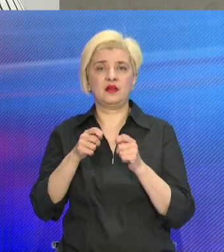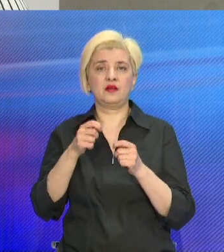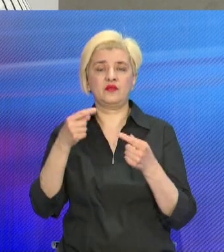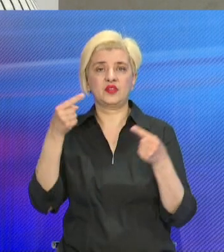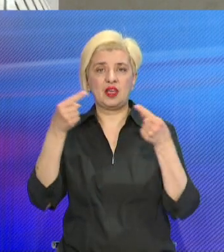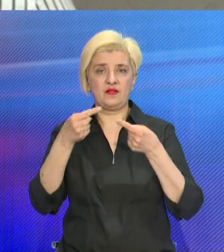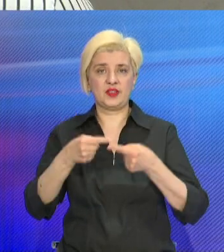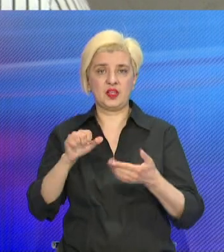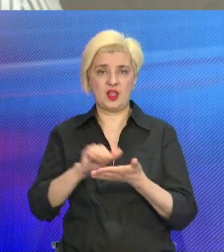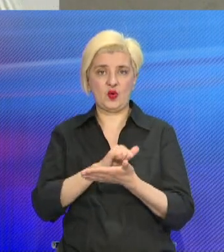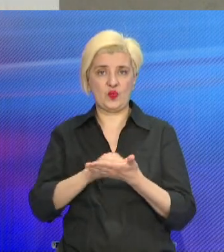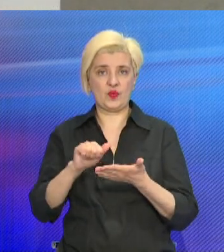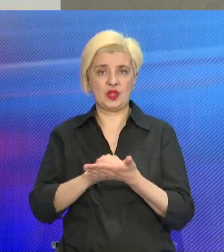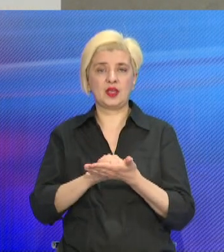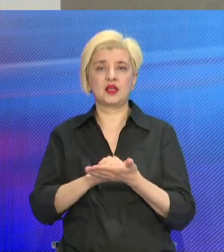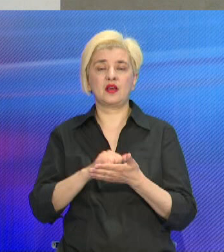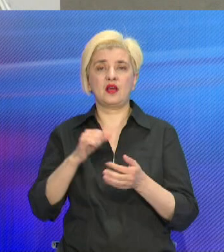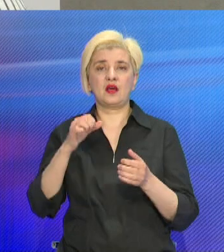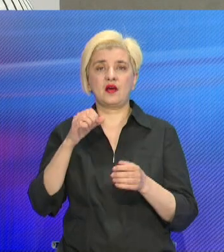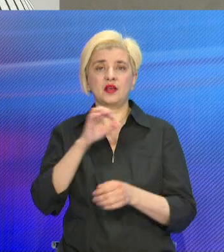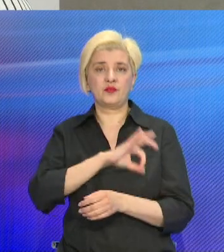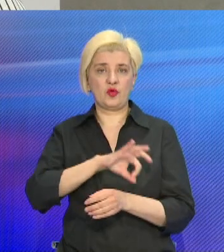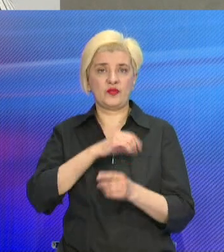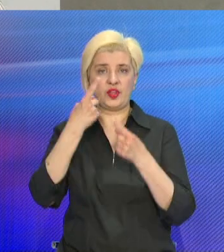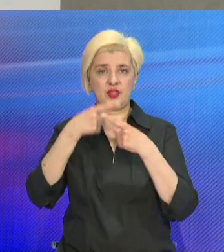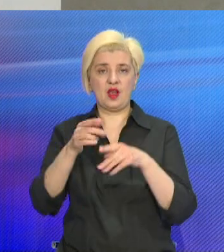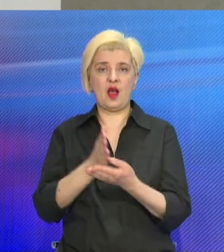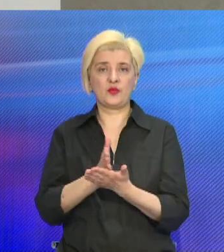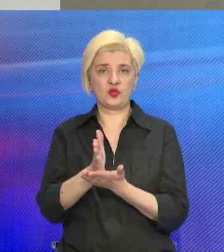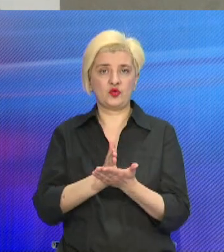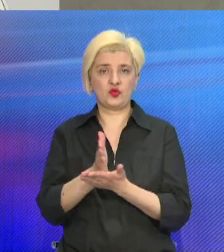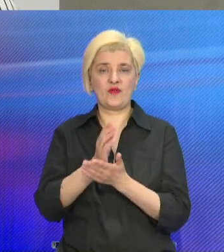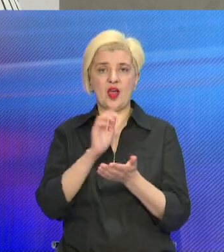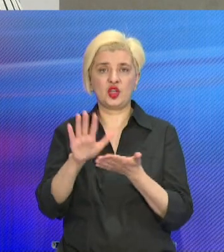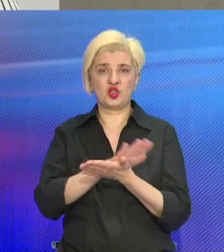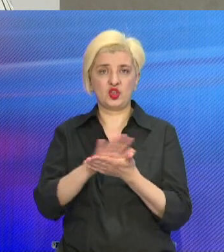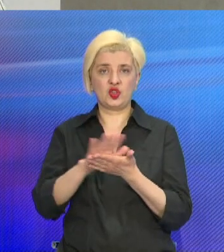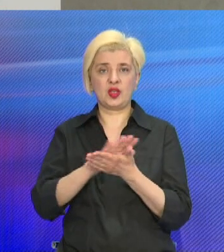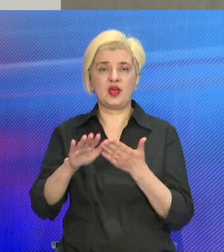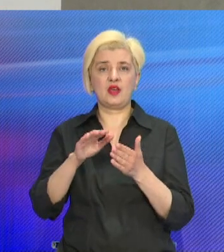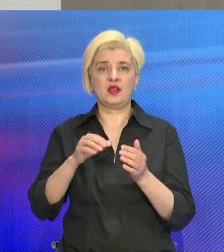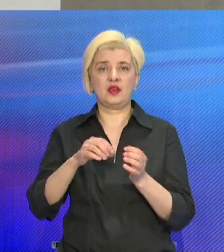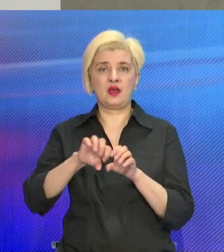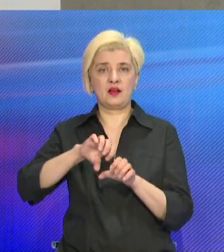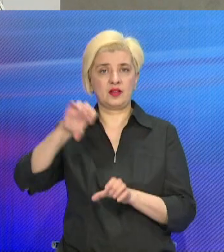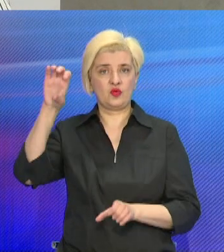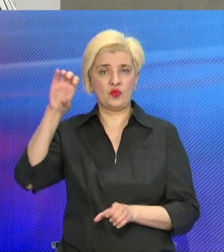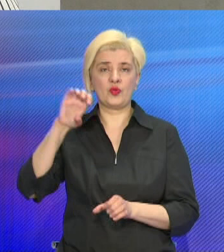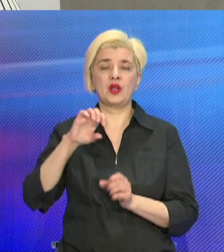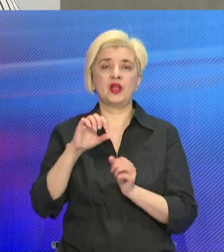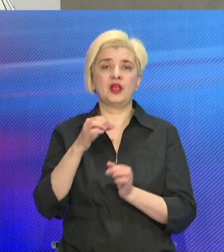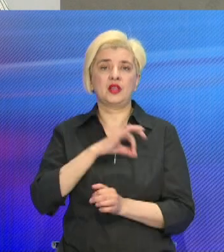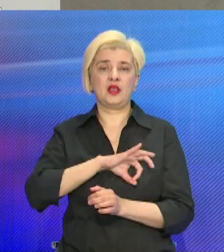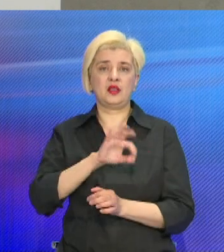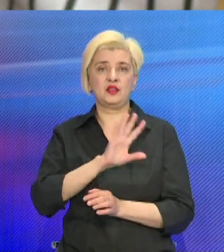обслуживание газоиспользующего оборудования, прочистку и проверку технического состояния дымовых циклонных каналов. Не пользуйтесь газоиспользующим оборудованием в случае его неисправности